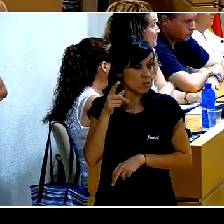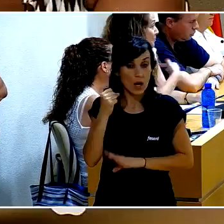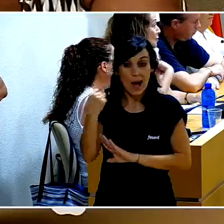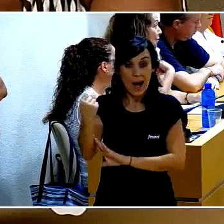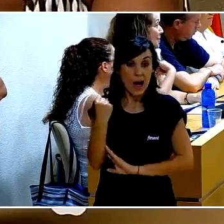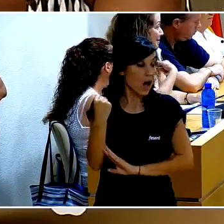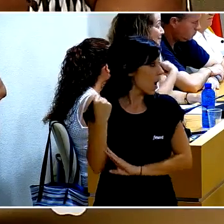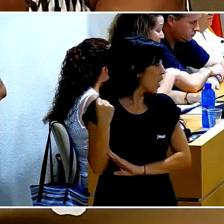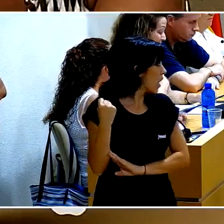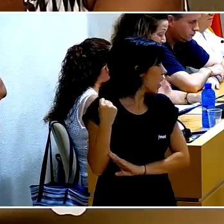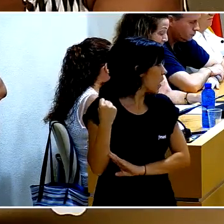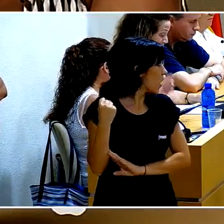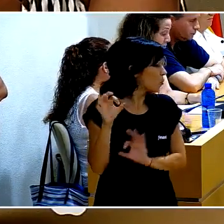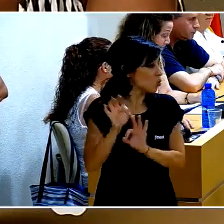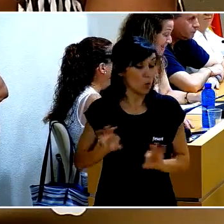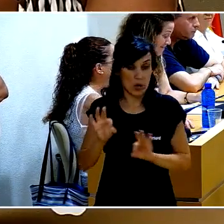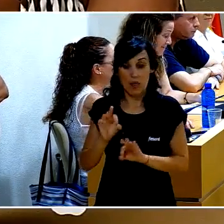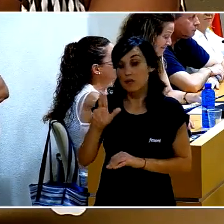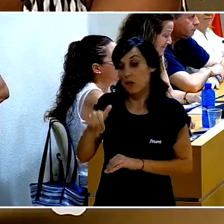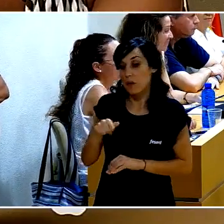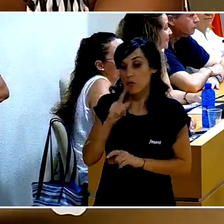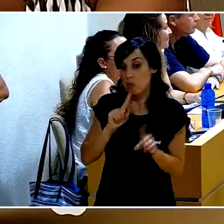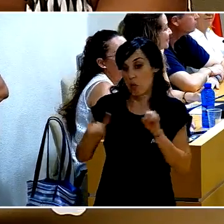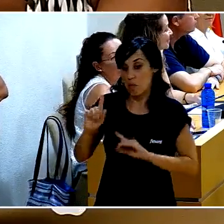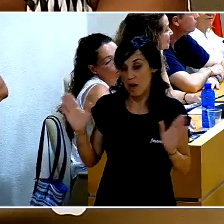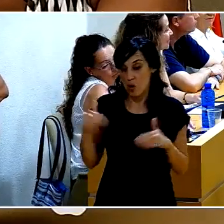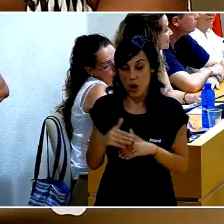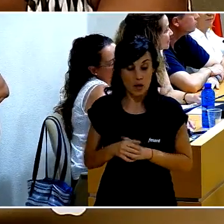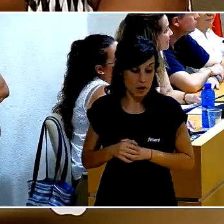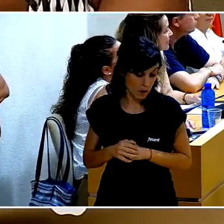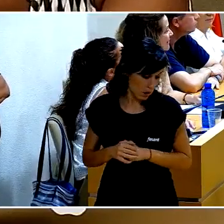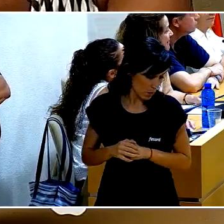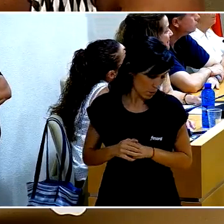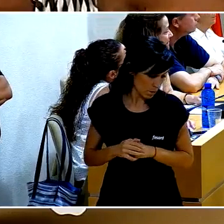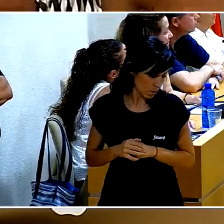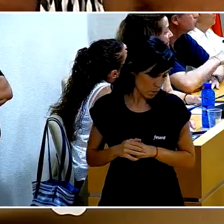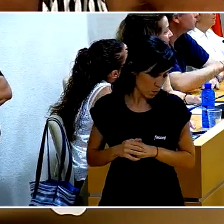de... I no passa res, no hi ha cap problema. Crec que